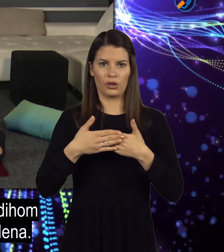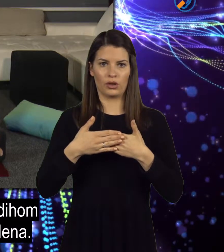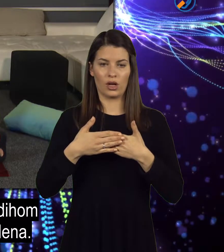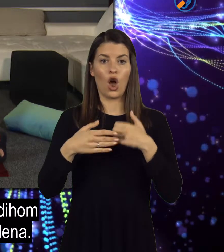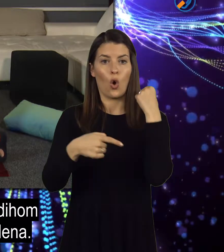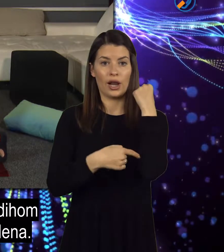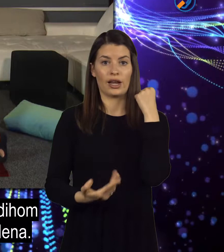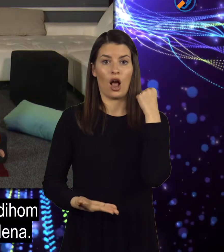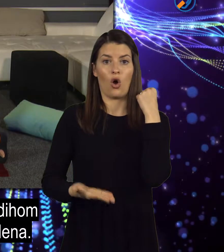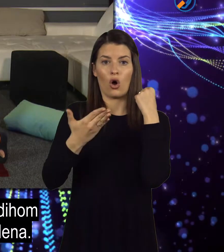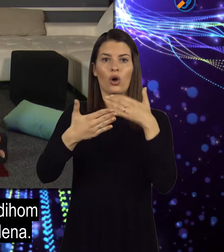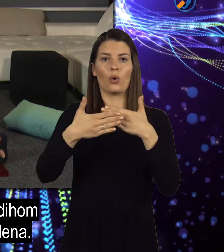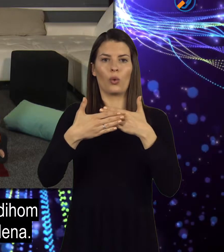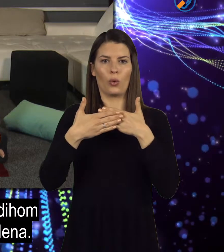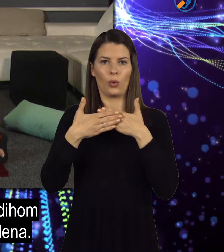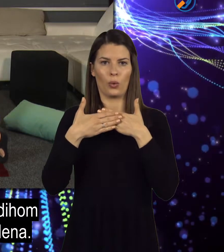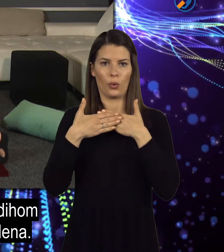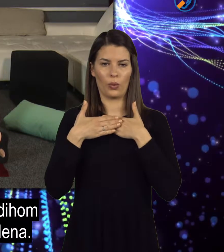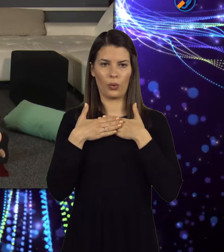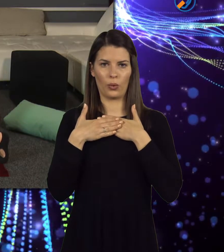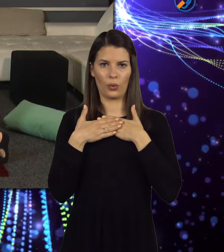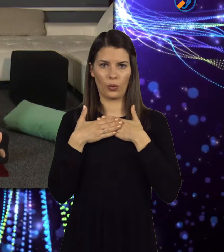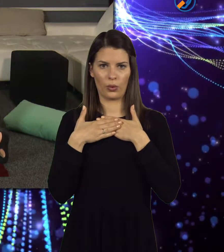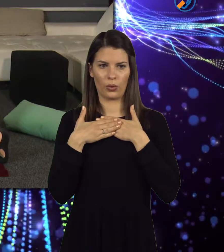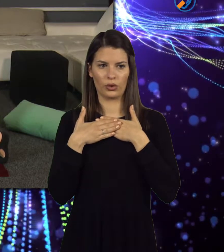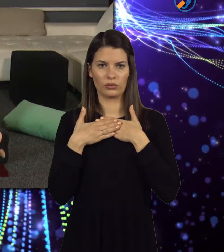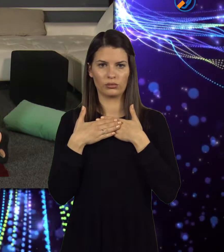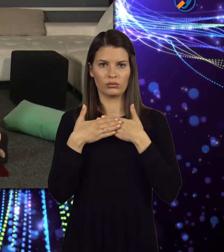Z izdihom dvigneš koleni.